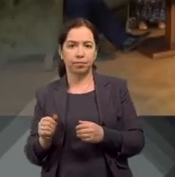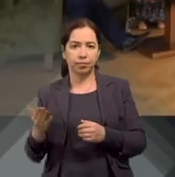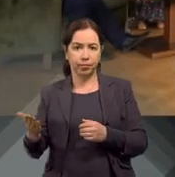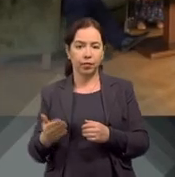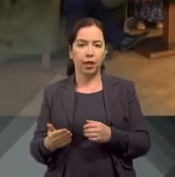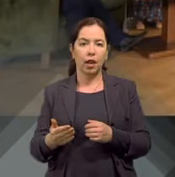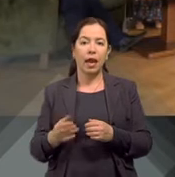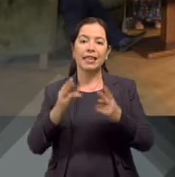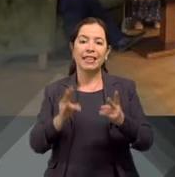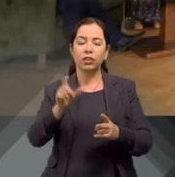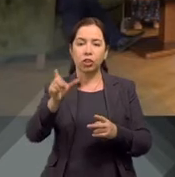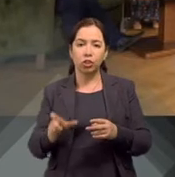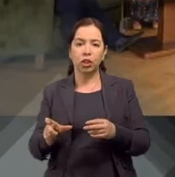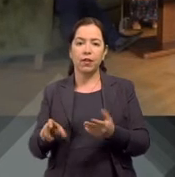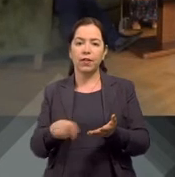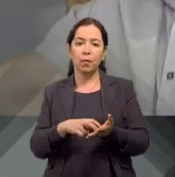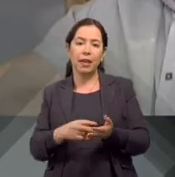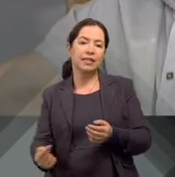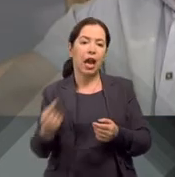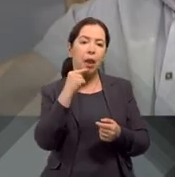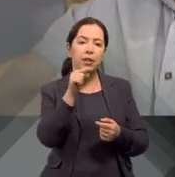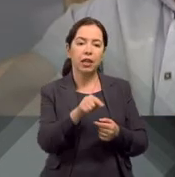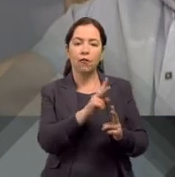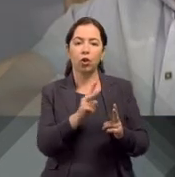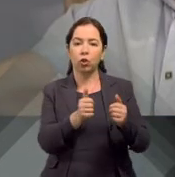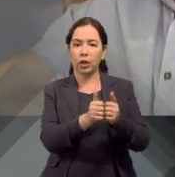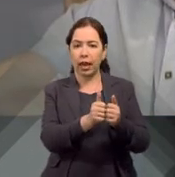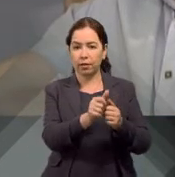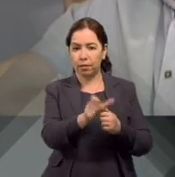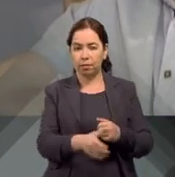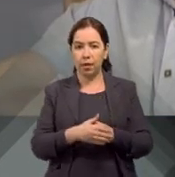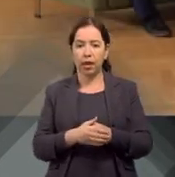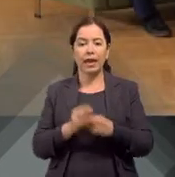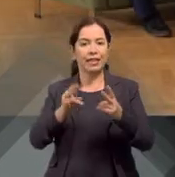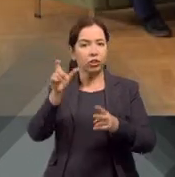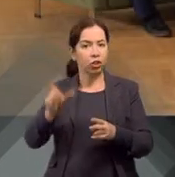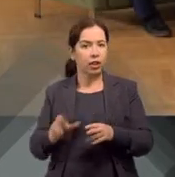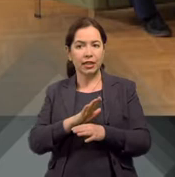обидеть. Того, кто рядом с ним. Он не думает про себя, он думает про того, кто рядом.